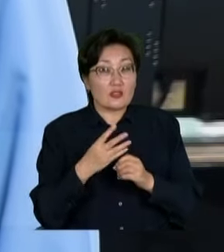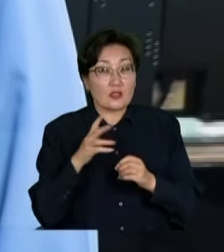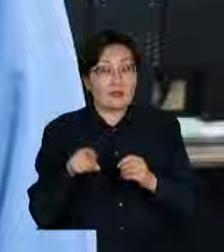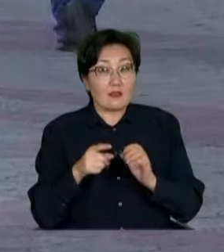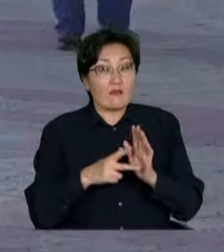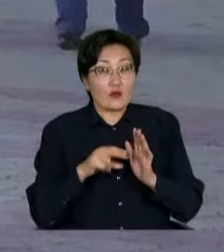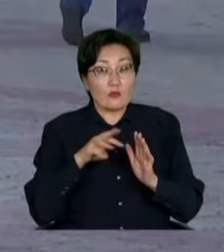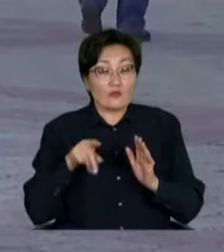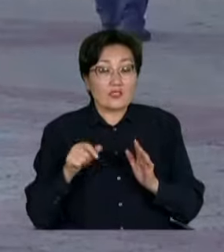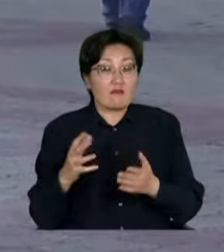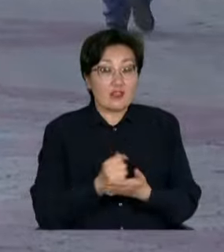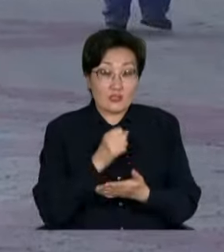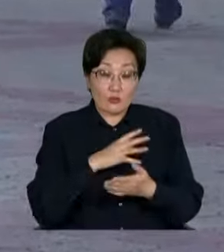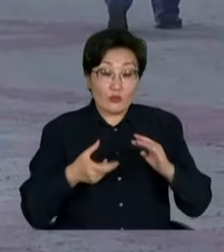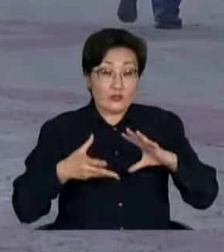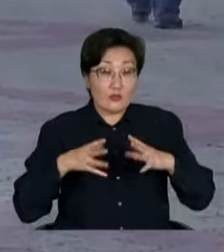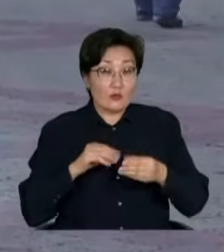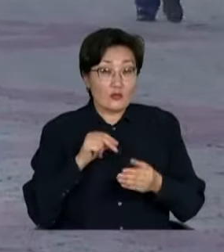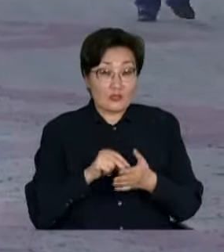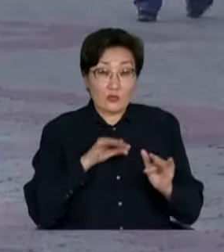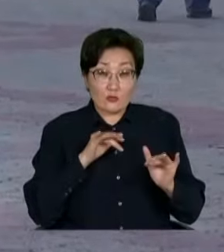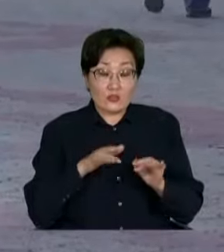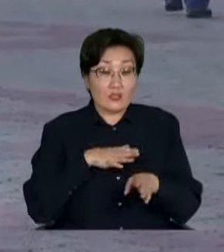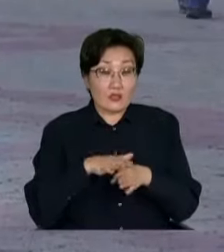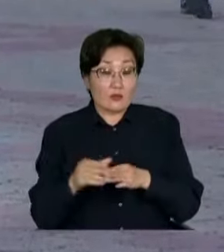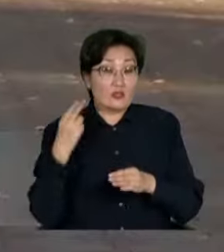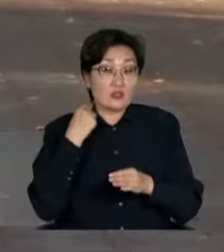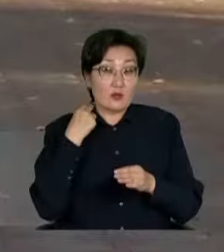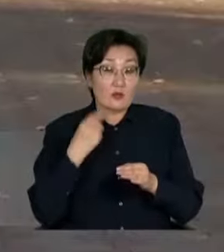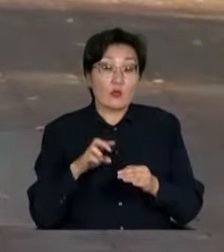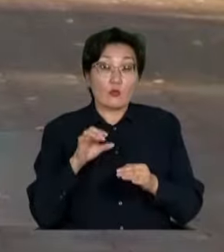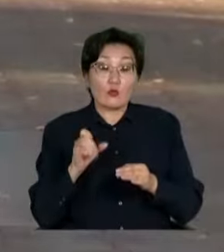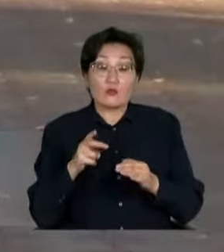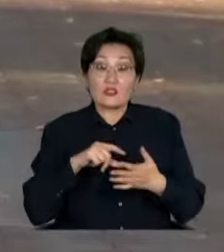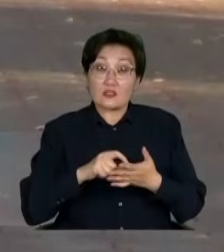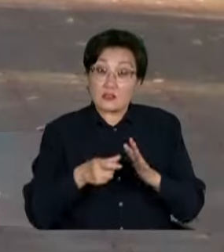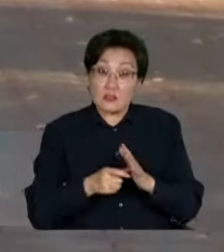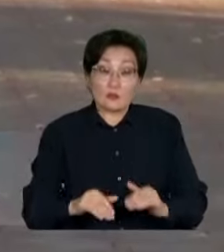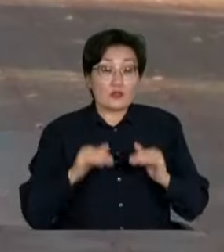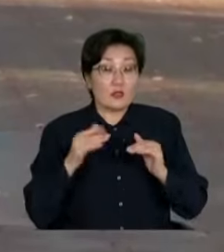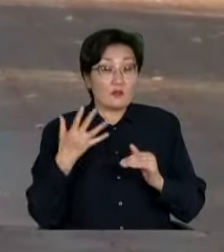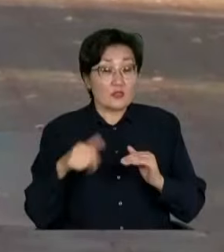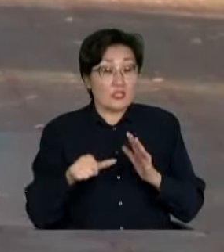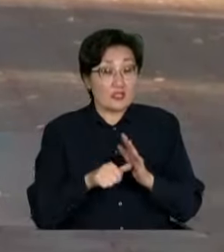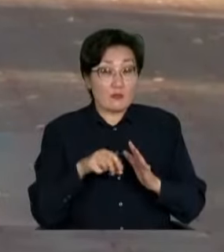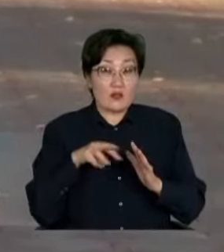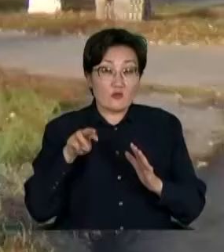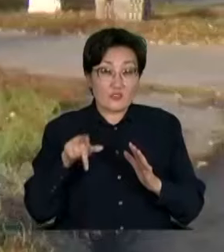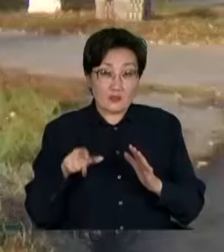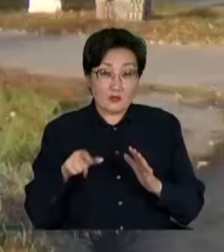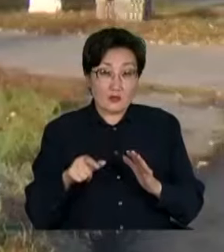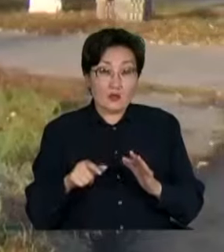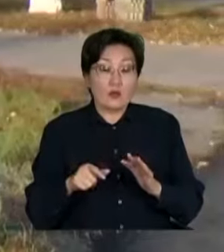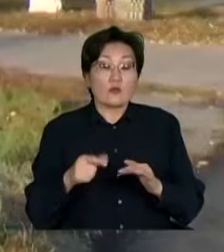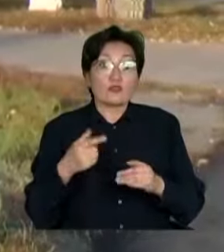л те операций совершённых должниками в букмекерских конторах превысила 56 млн тенге